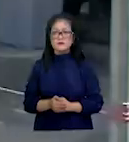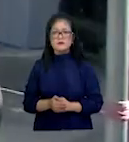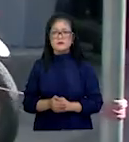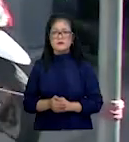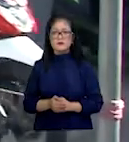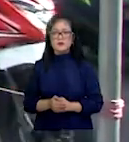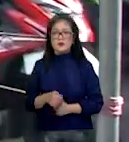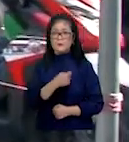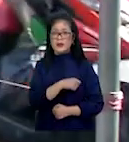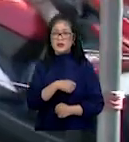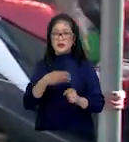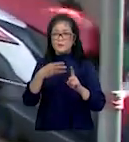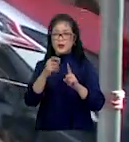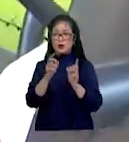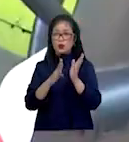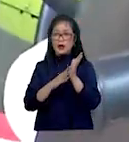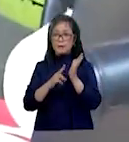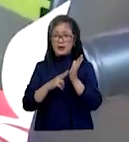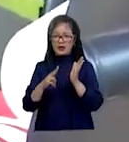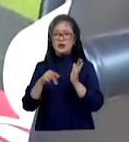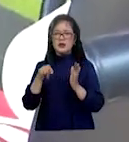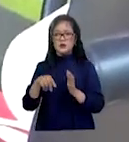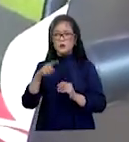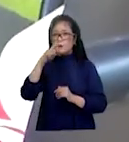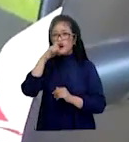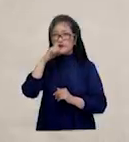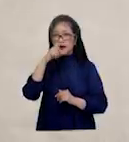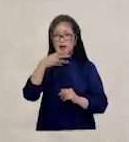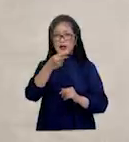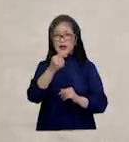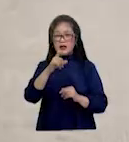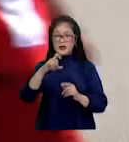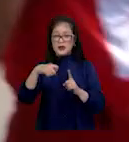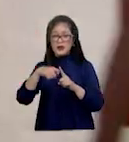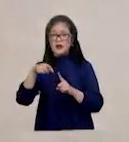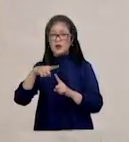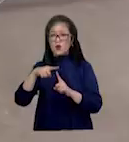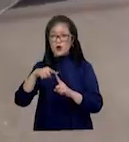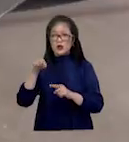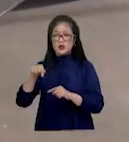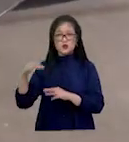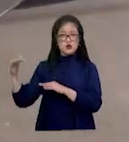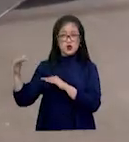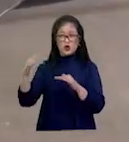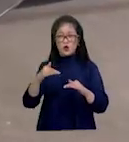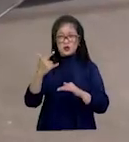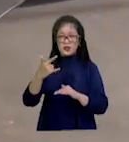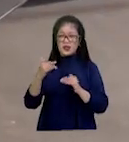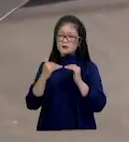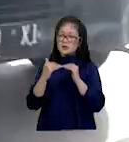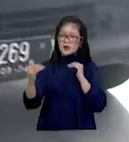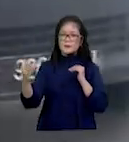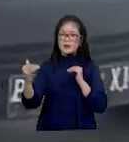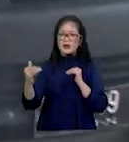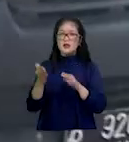Menteri Badan Usaha milik negara BUMN Erick Thohir memastikan ketersediaan pasokan BBM terus terjaga dengan baik setelah pengumuman pengalihan